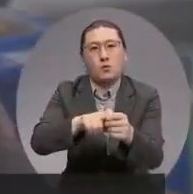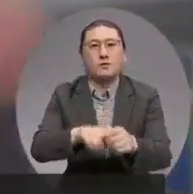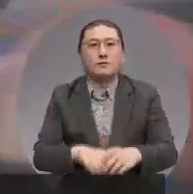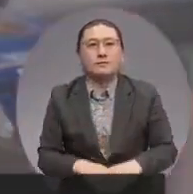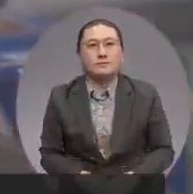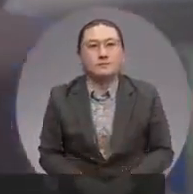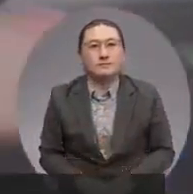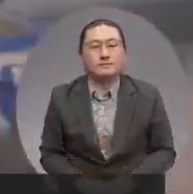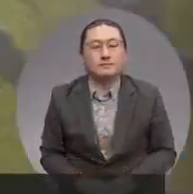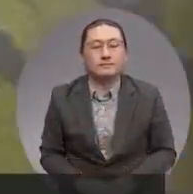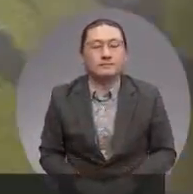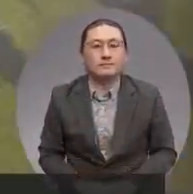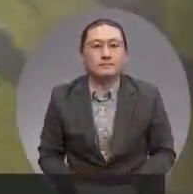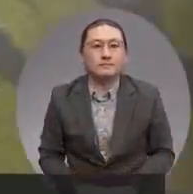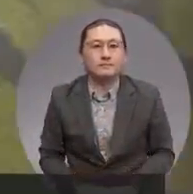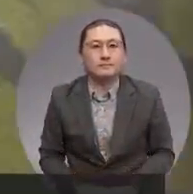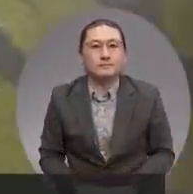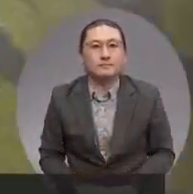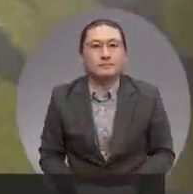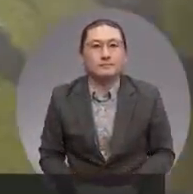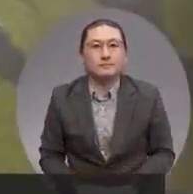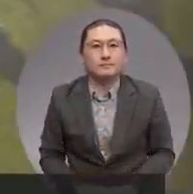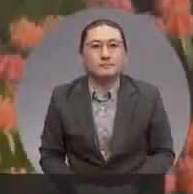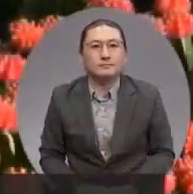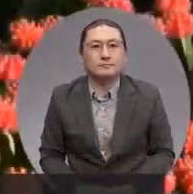이승준 기자가 보도합니다